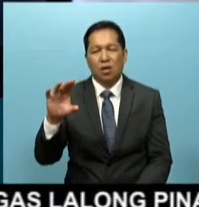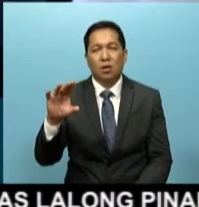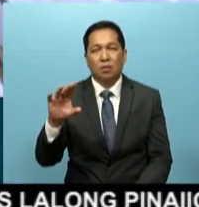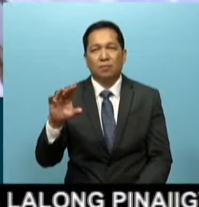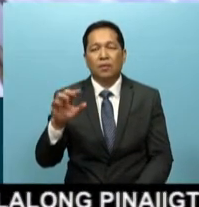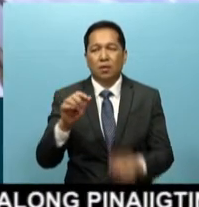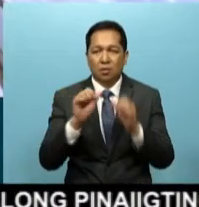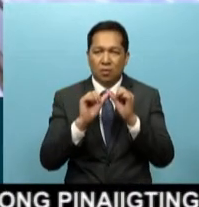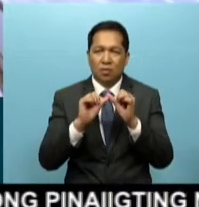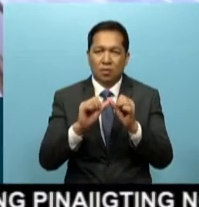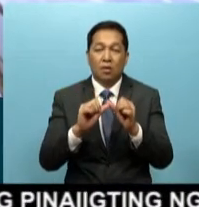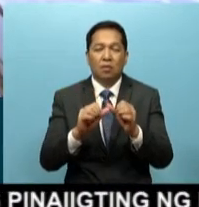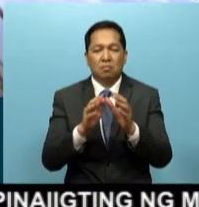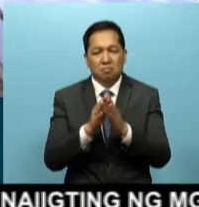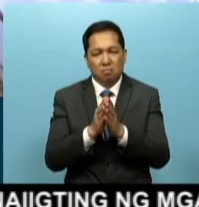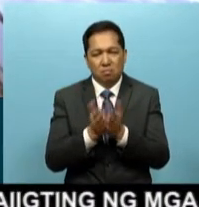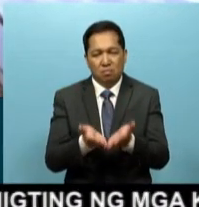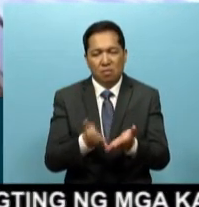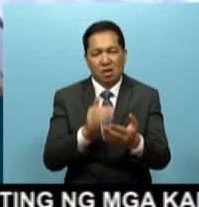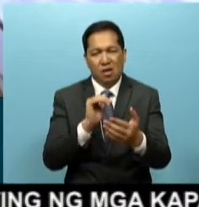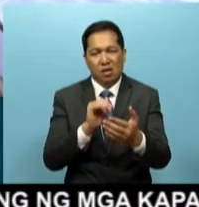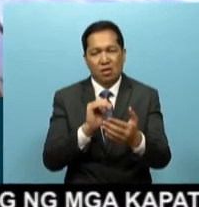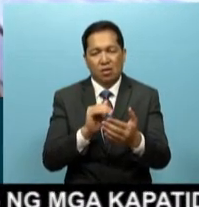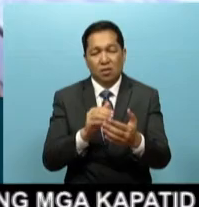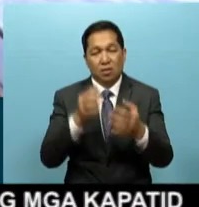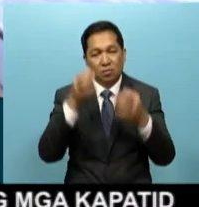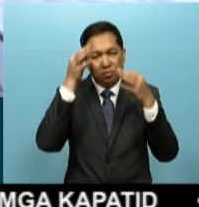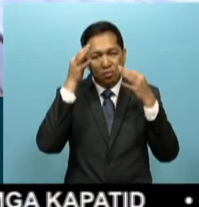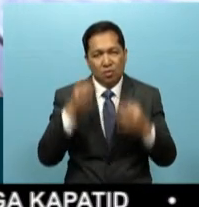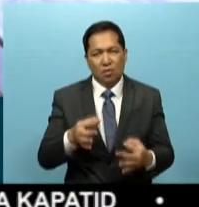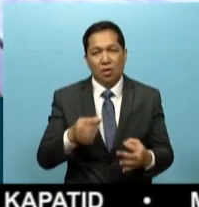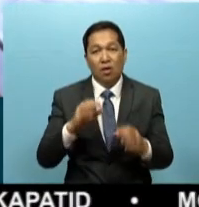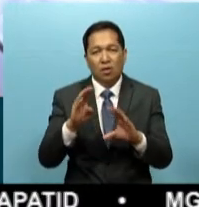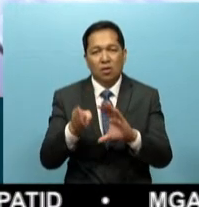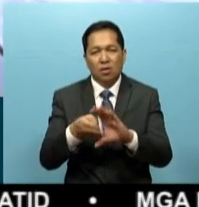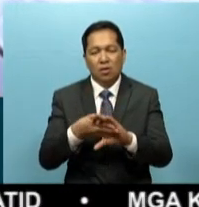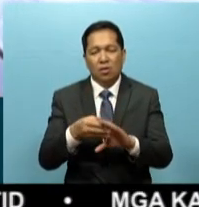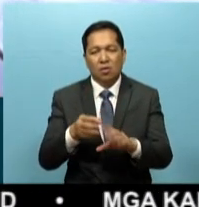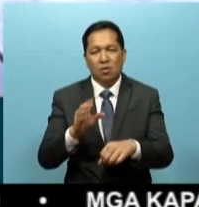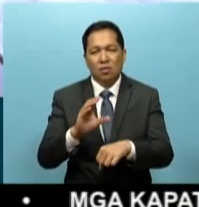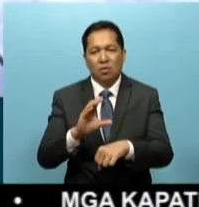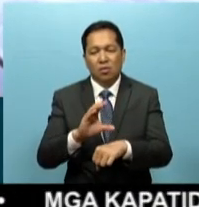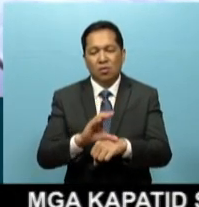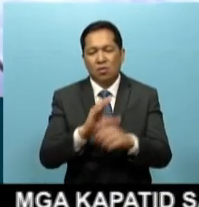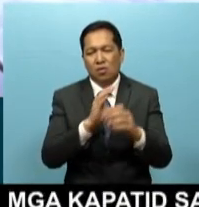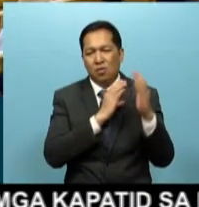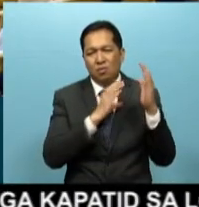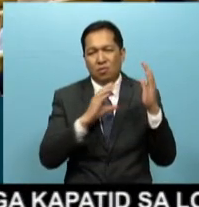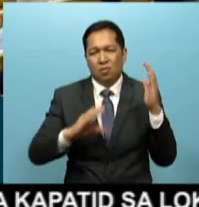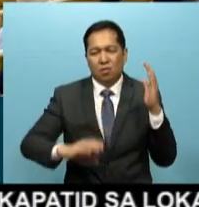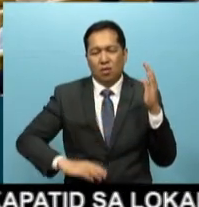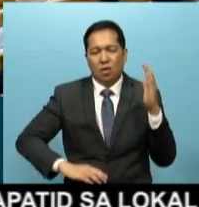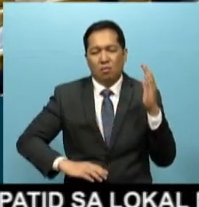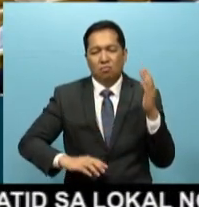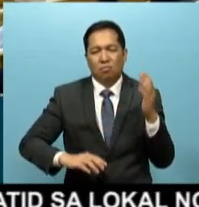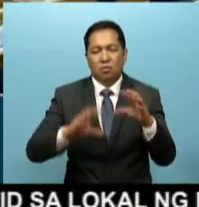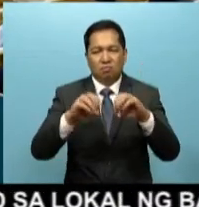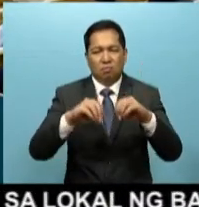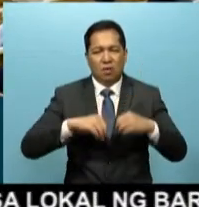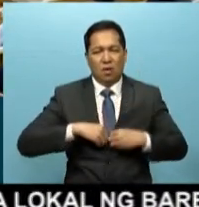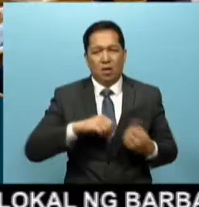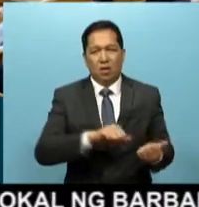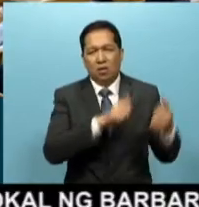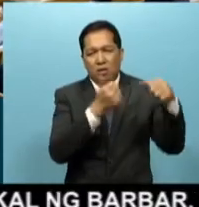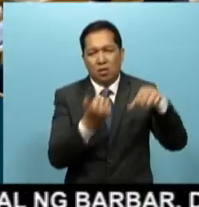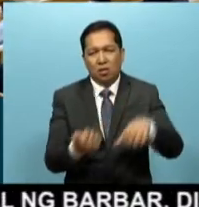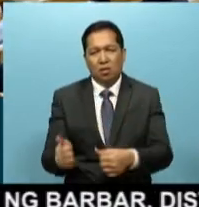time, motivated by their faith, they decided to join the Church of Christ and receive the holy baptism in the house